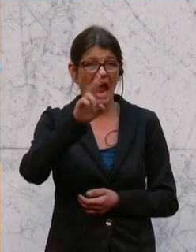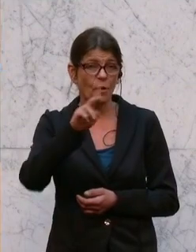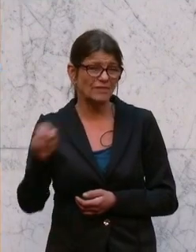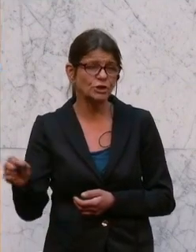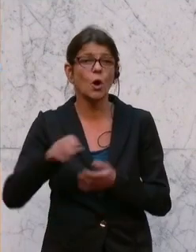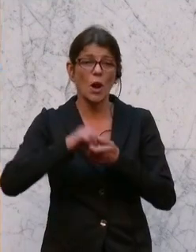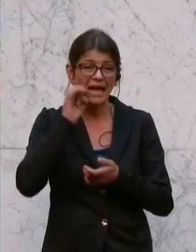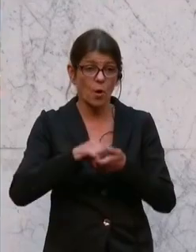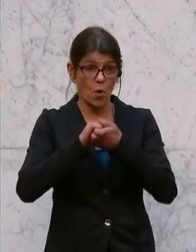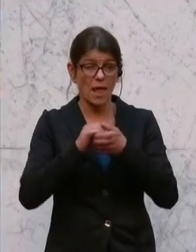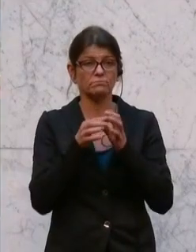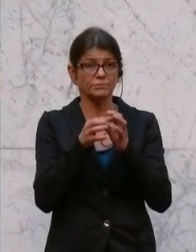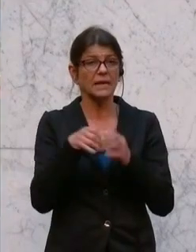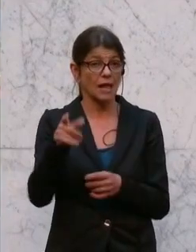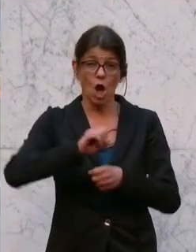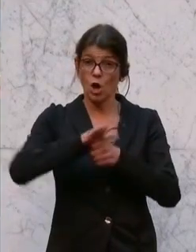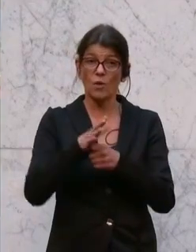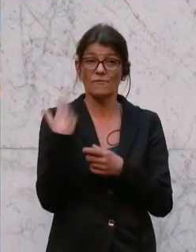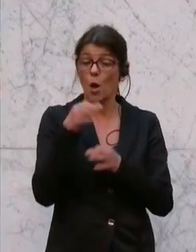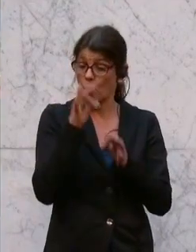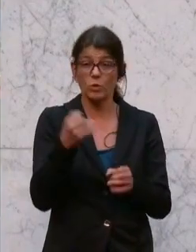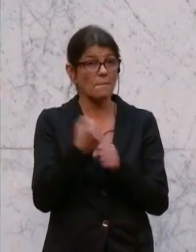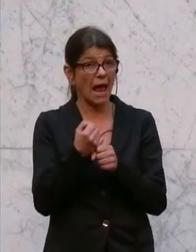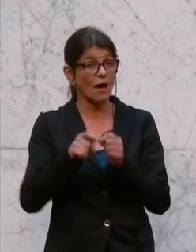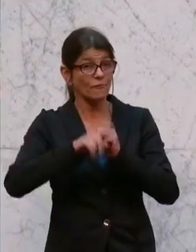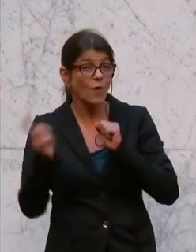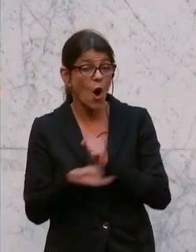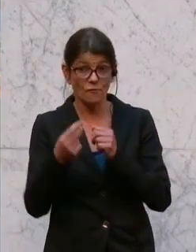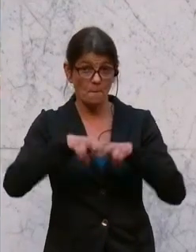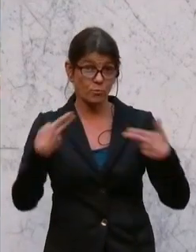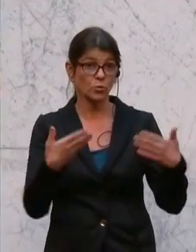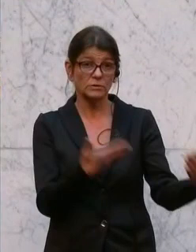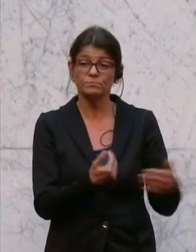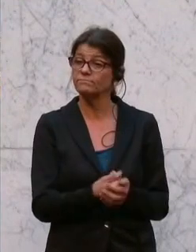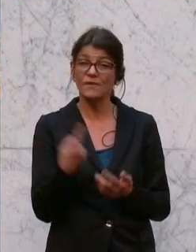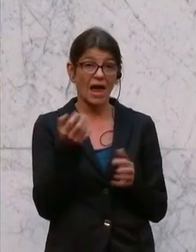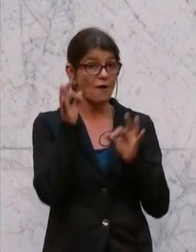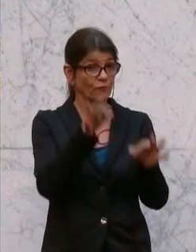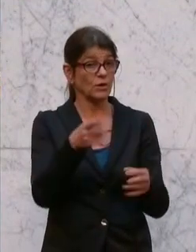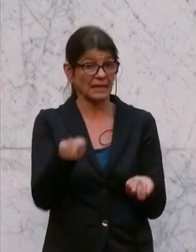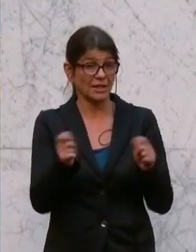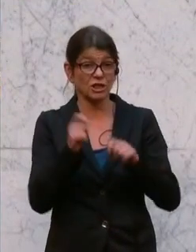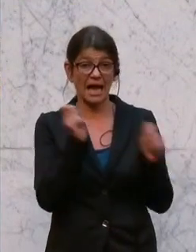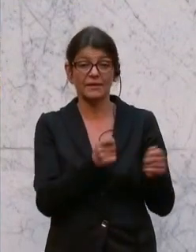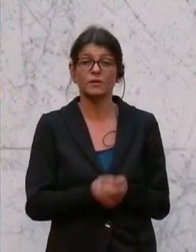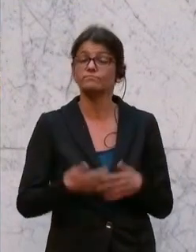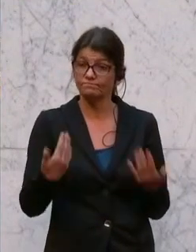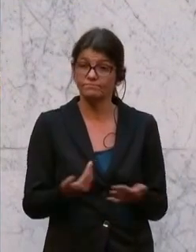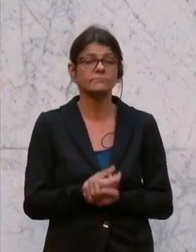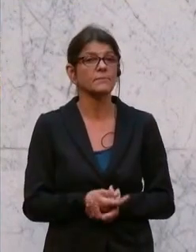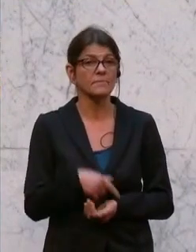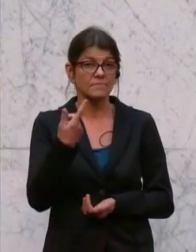Kolleginnen und Kollegen betreffend Corona-Wiedergutmachungsfonds des Bundes. Wer ist für diesen Entschließungsantrag?